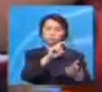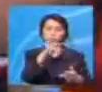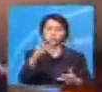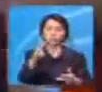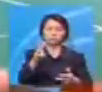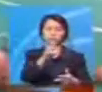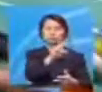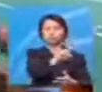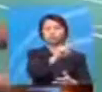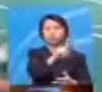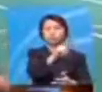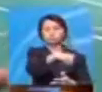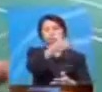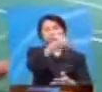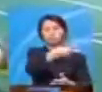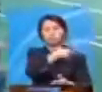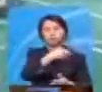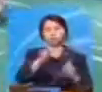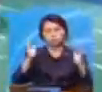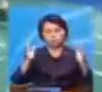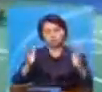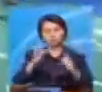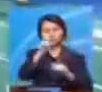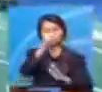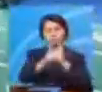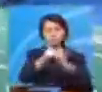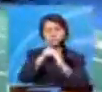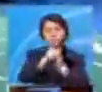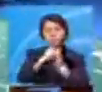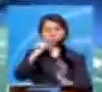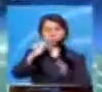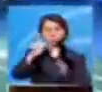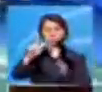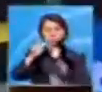bergelar naib juara dalam tempoh 1 jam 21